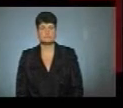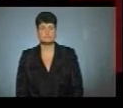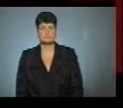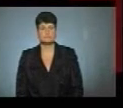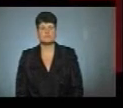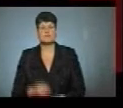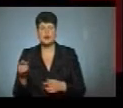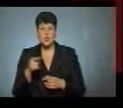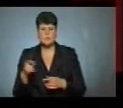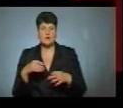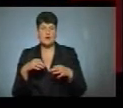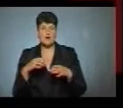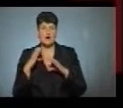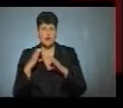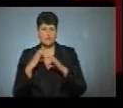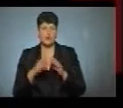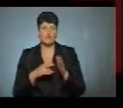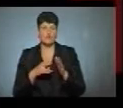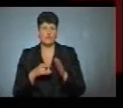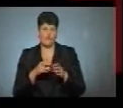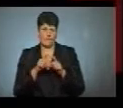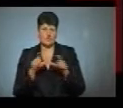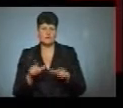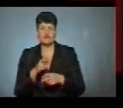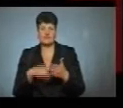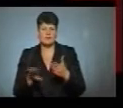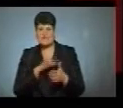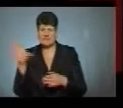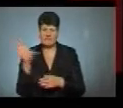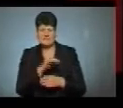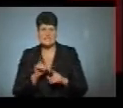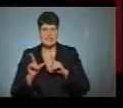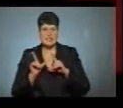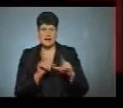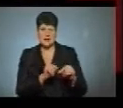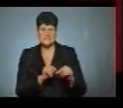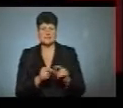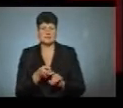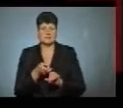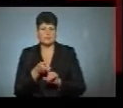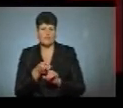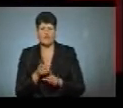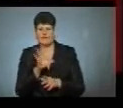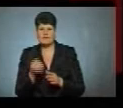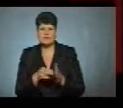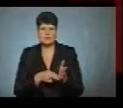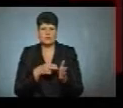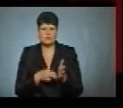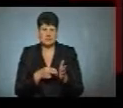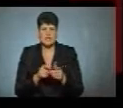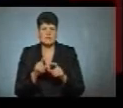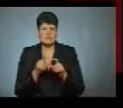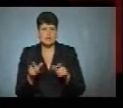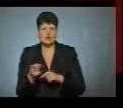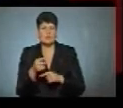З Тернопільського автовокзалу відмінили всі рейси автобусів міжміського та обласного сполучень. Усі рейси поїздів через станцію Тернопіль